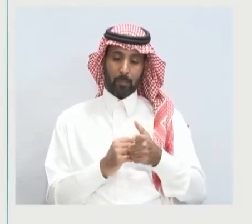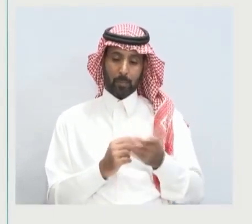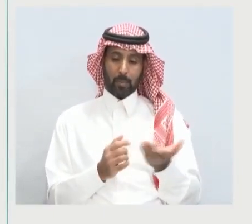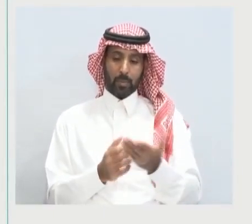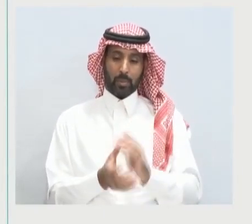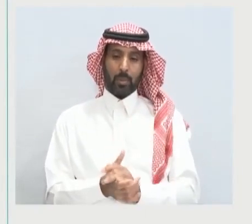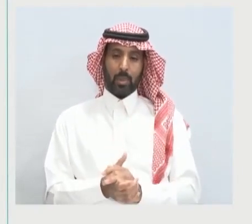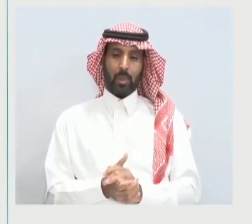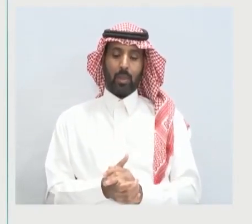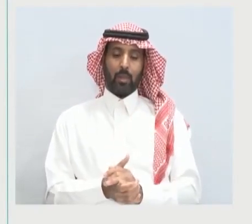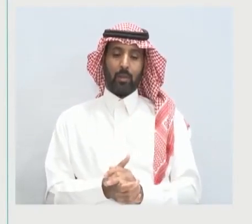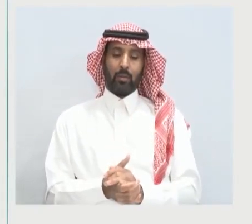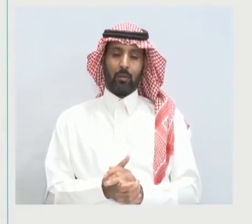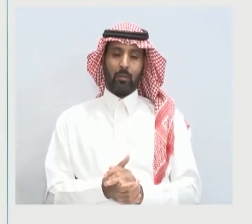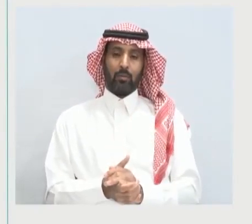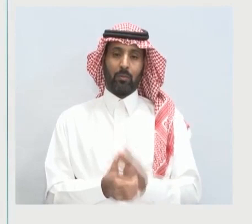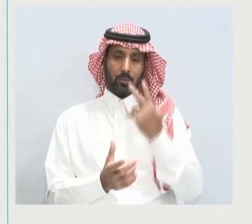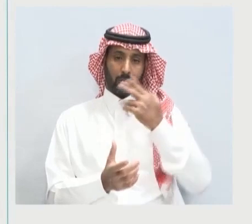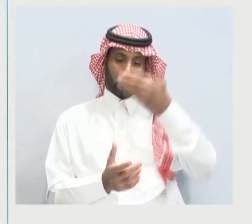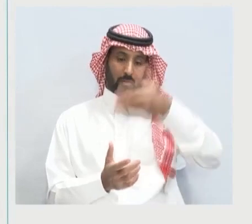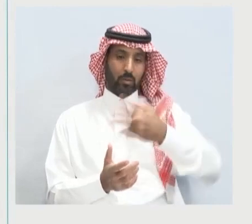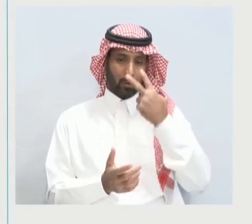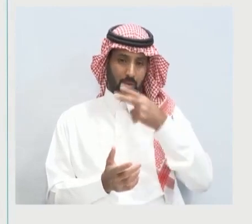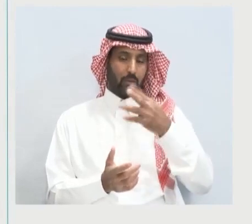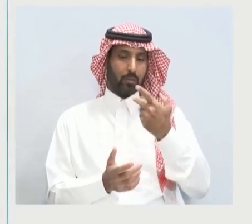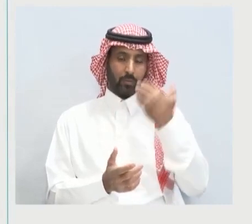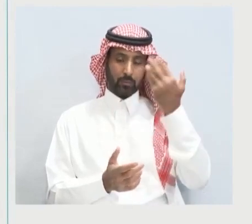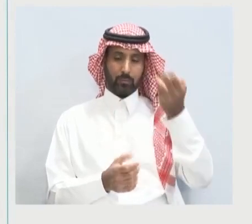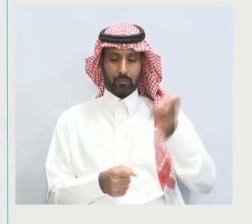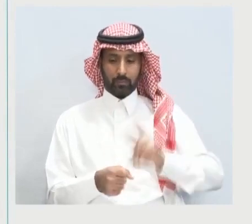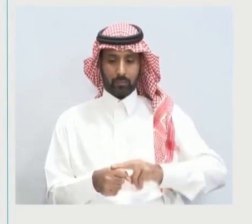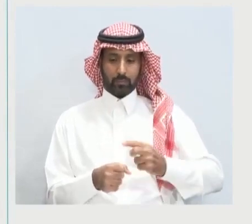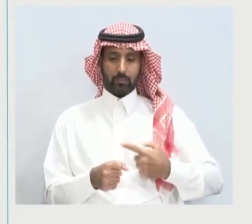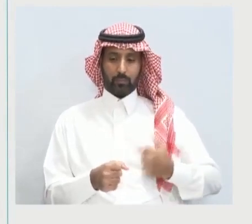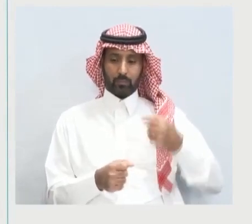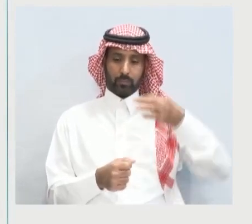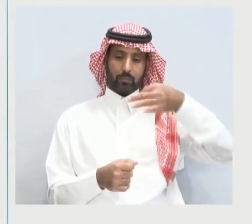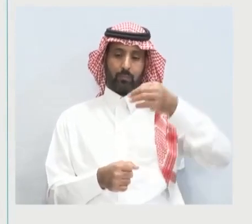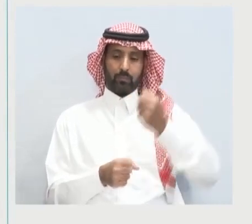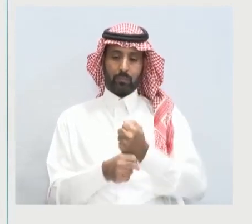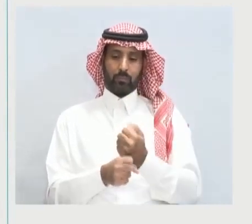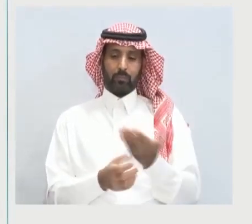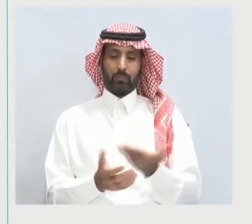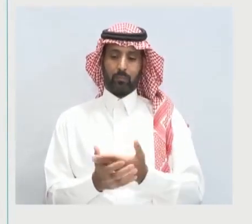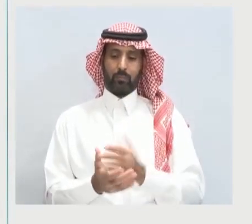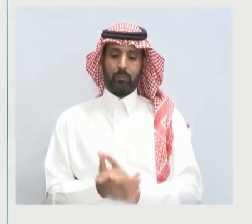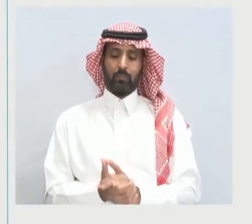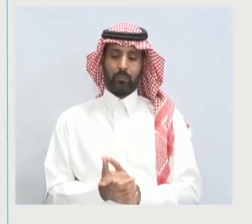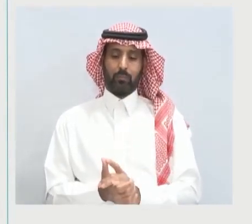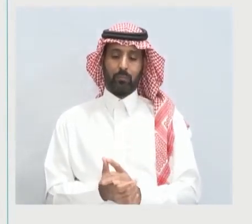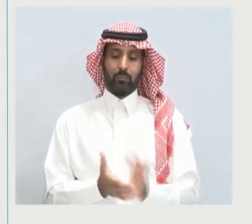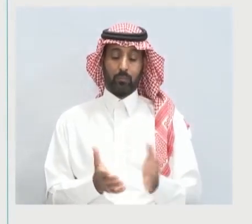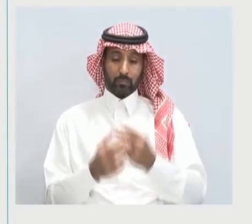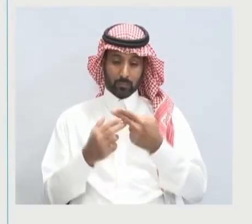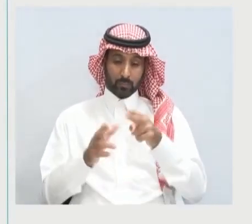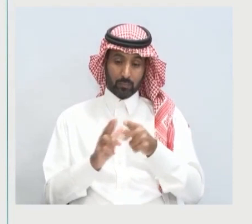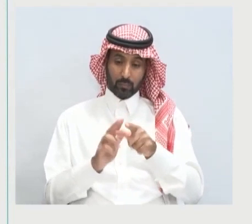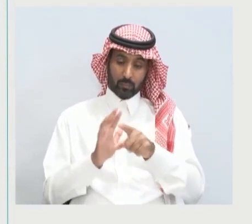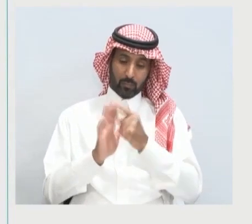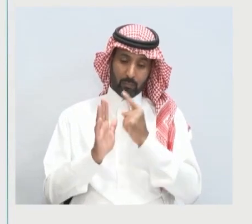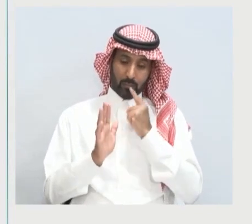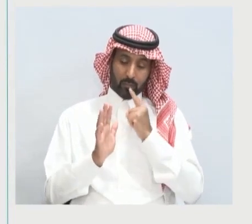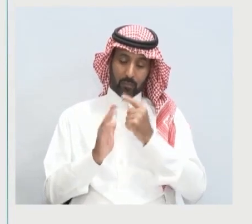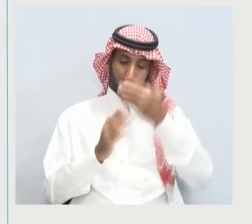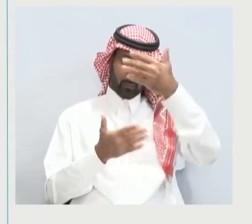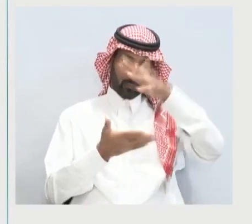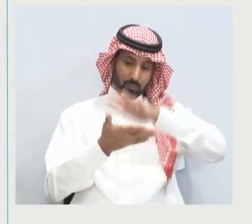مباشر هذا تطبيق عملي لاعاده تسميه ورقه العمل بعد فتح مصنف